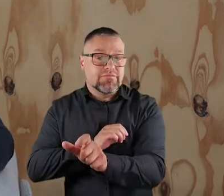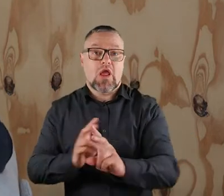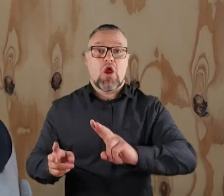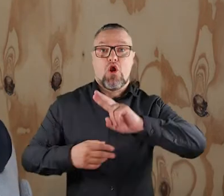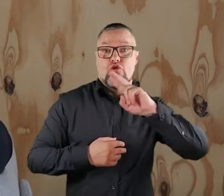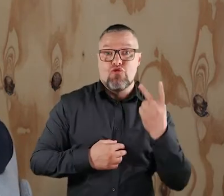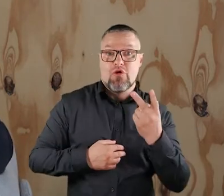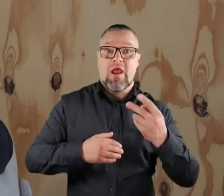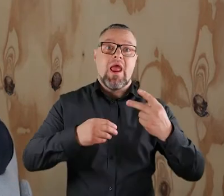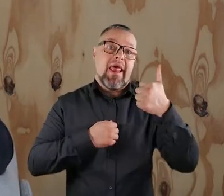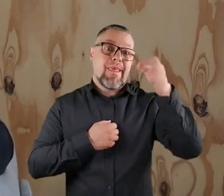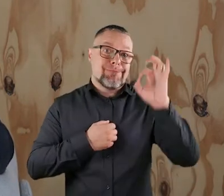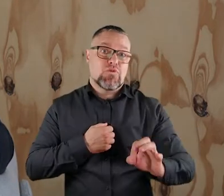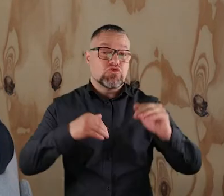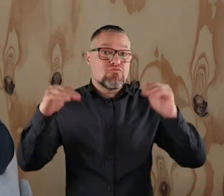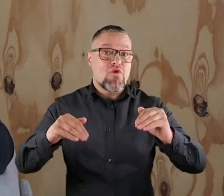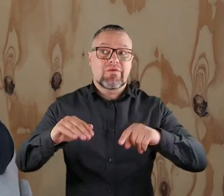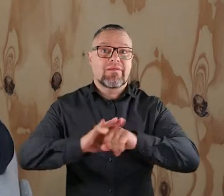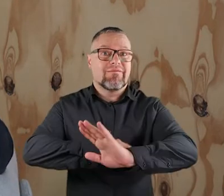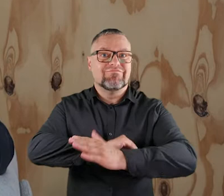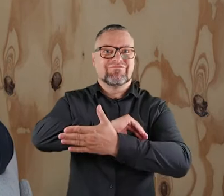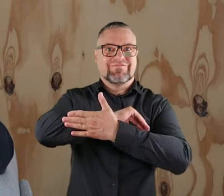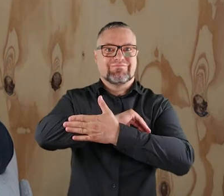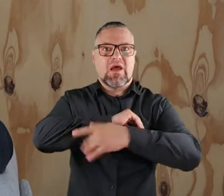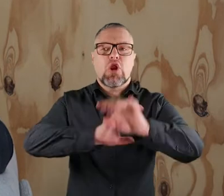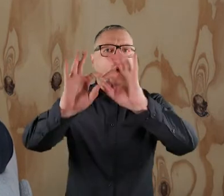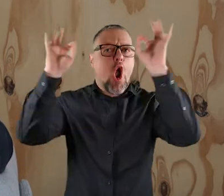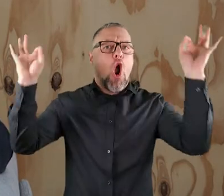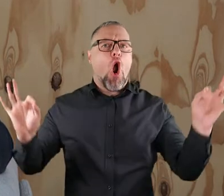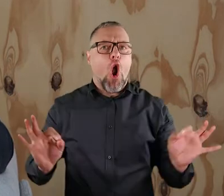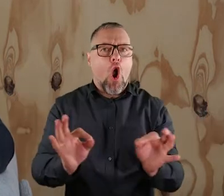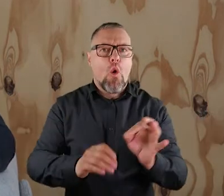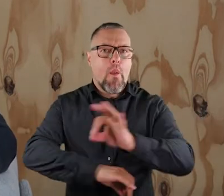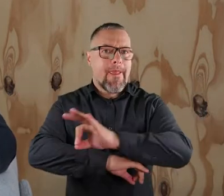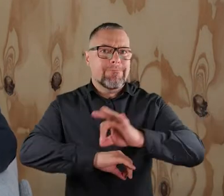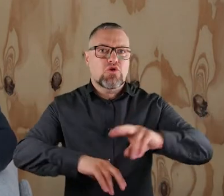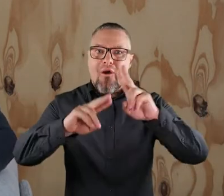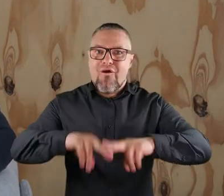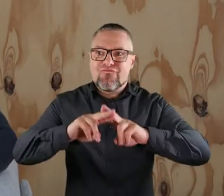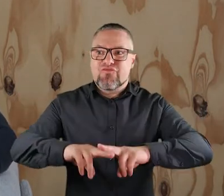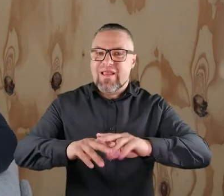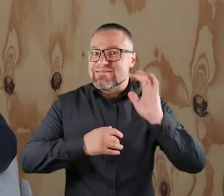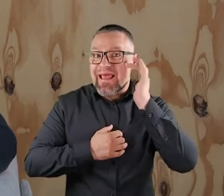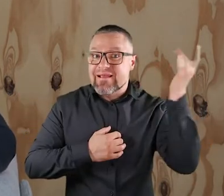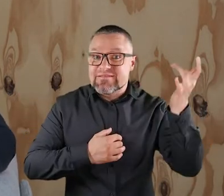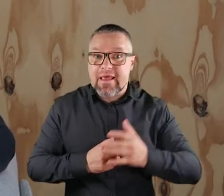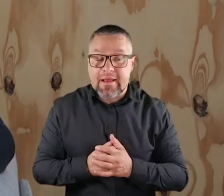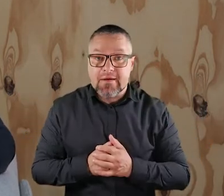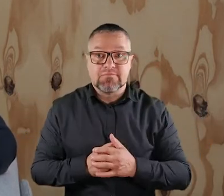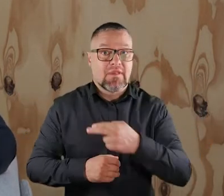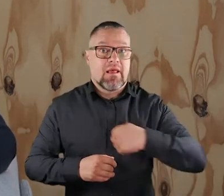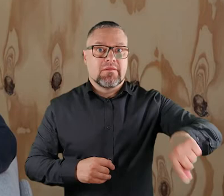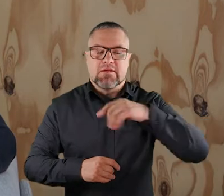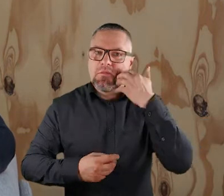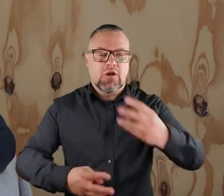jest natomiast przekazanie tego 1% na rzecz wsparcia takich ogólnych projektów Fundacji Iskierka, co